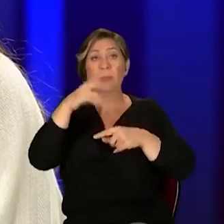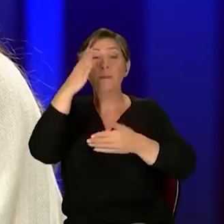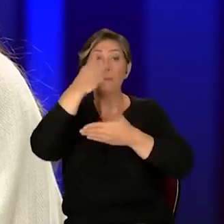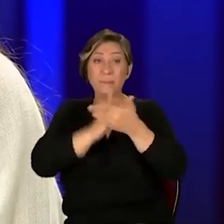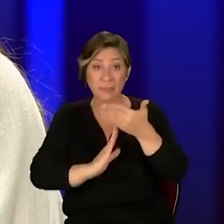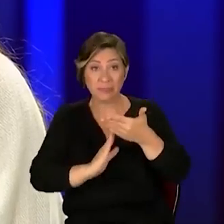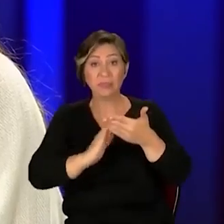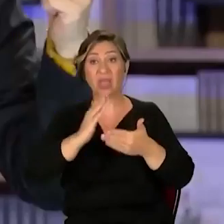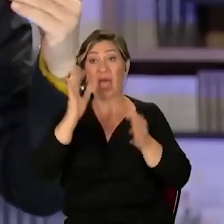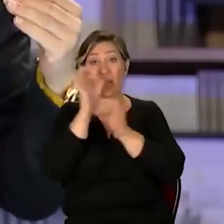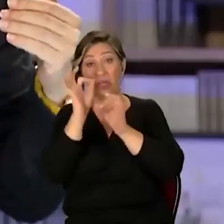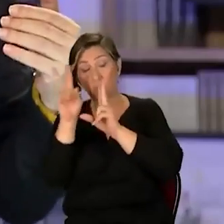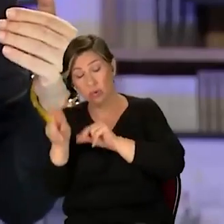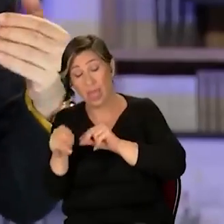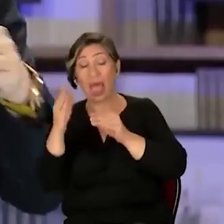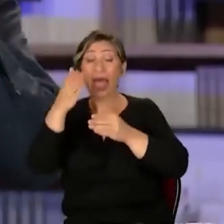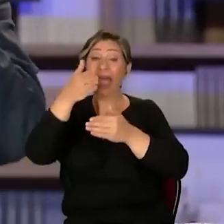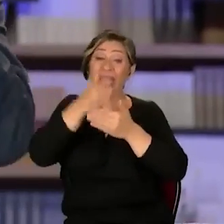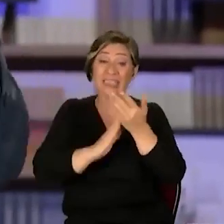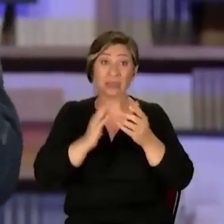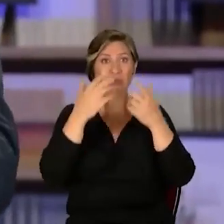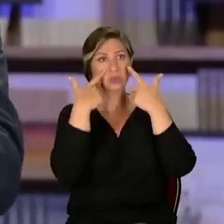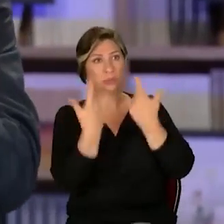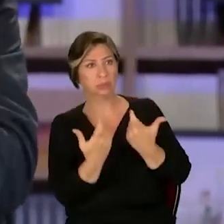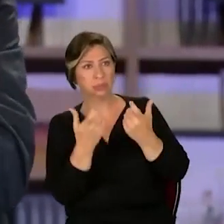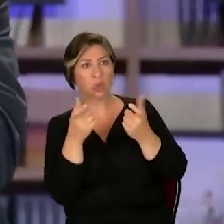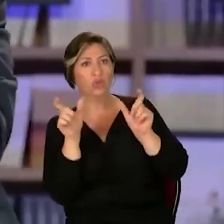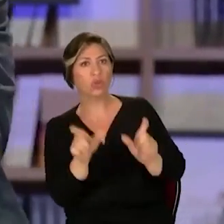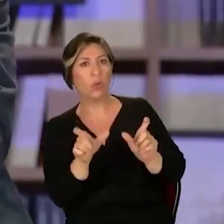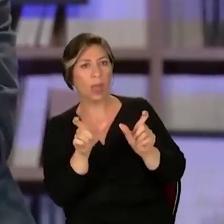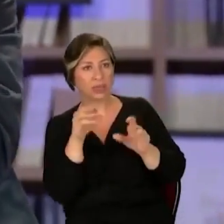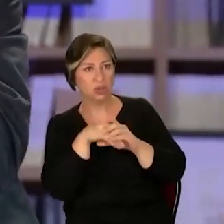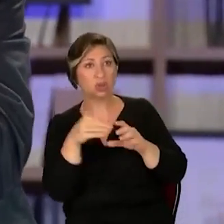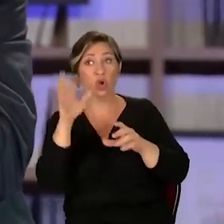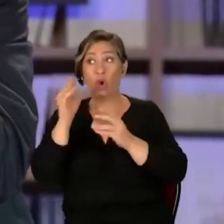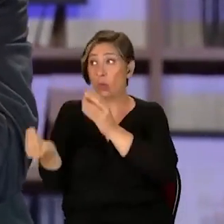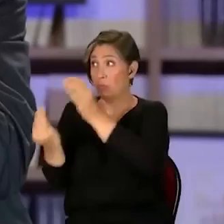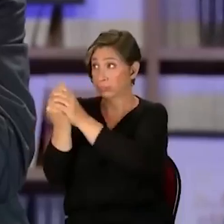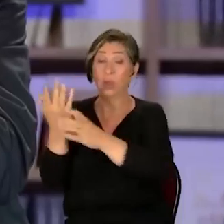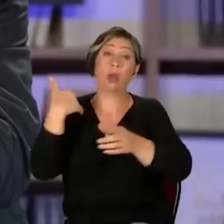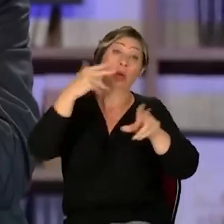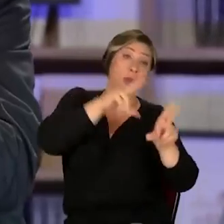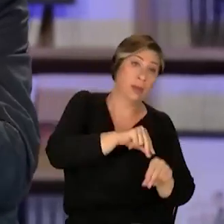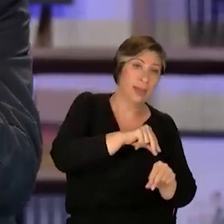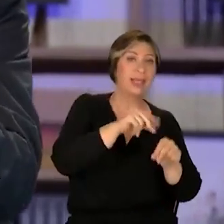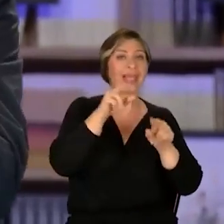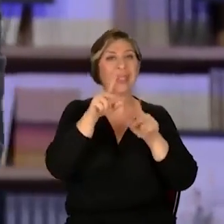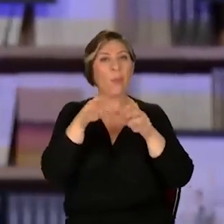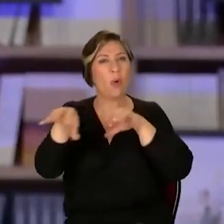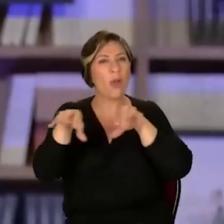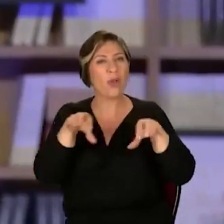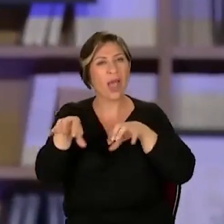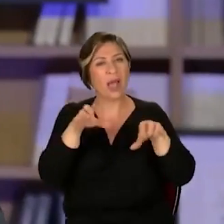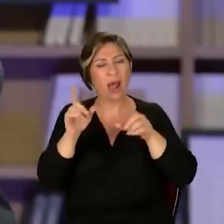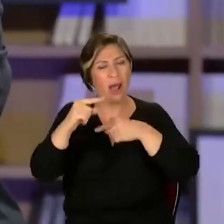kısmın erken uyuması, diğer kısmın nöbette kalması ve daha sonra uyuması gibi bir bölüm nasıl